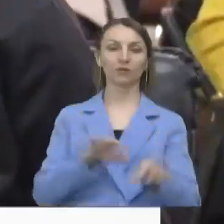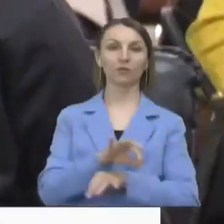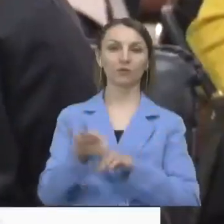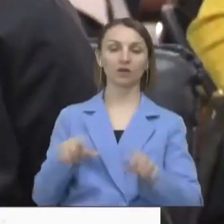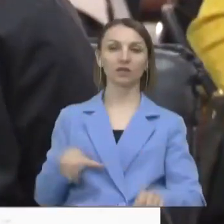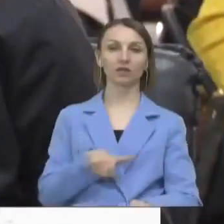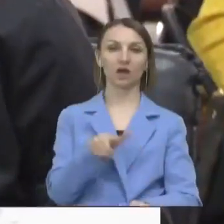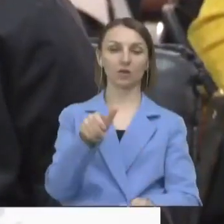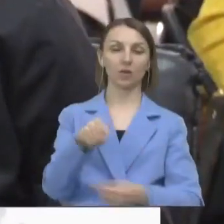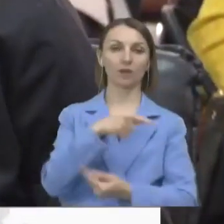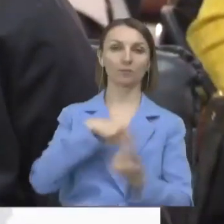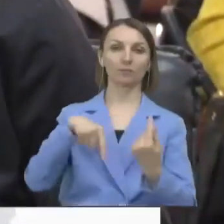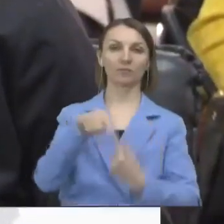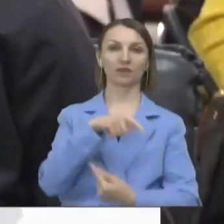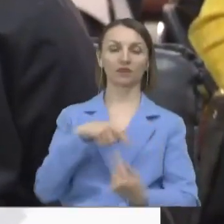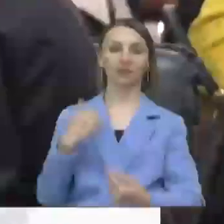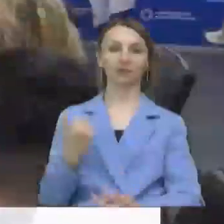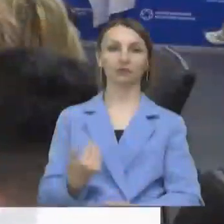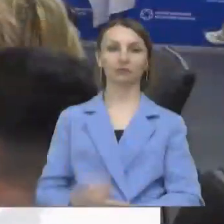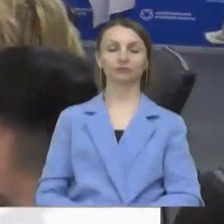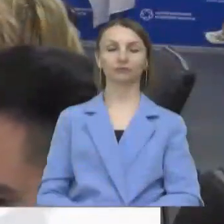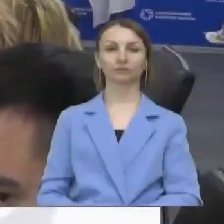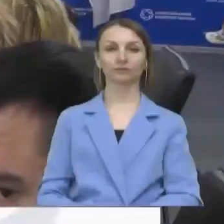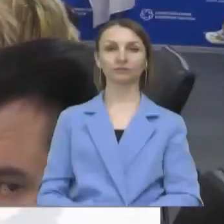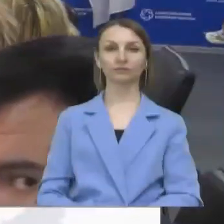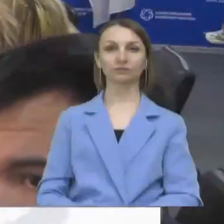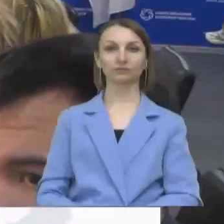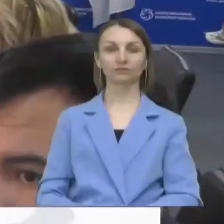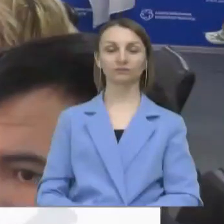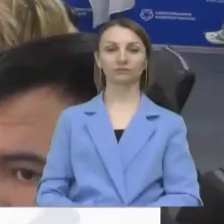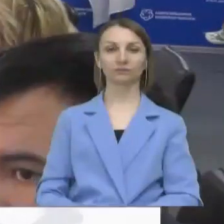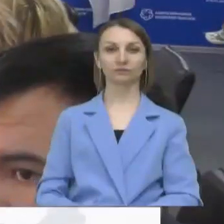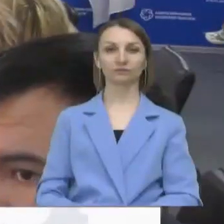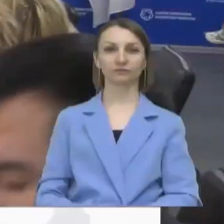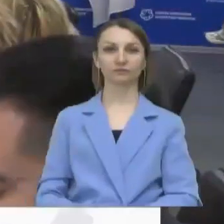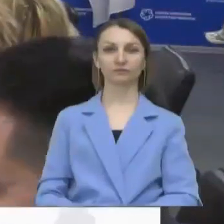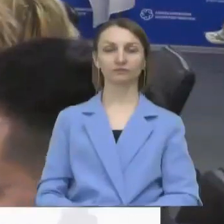«Дорогу бизнесу». Зарина Беккалиева, Жерсуно Мирзак, Алмаз Садвакасов, Кокше, Ахпарат.